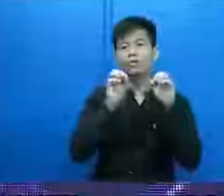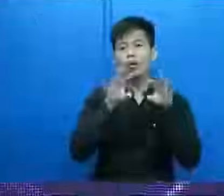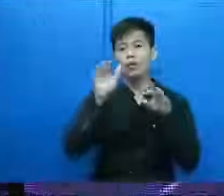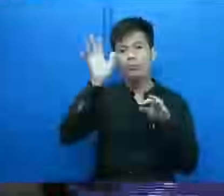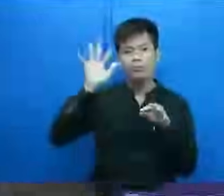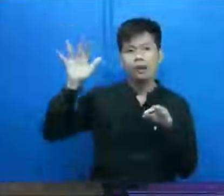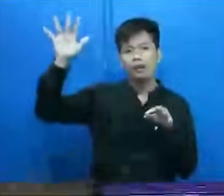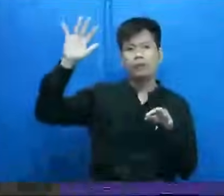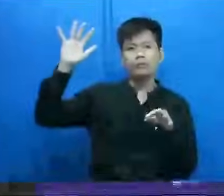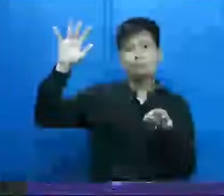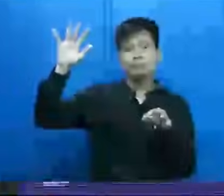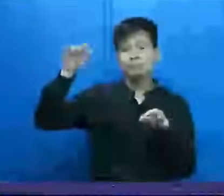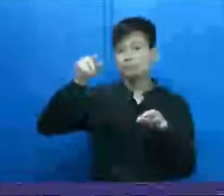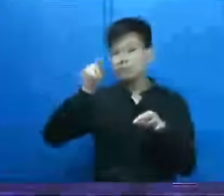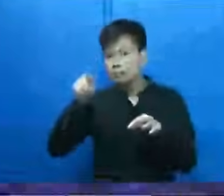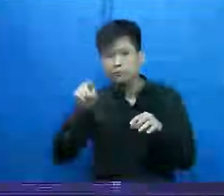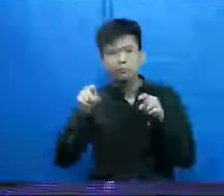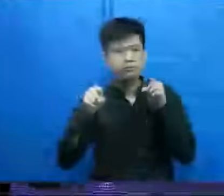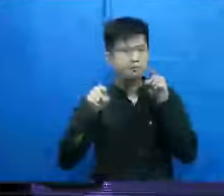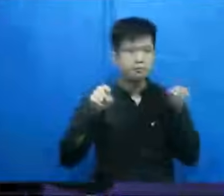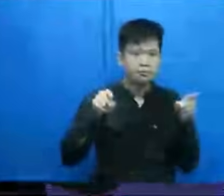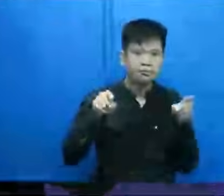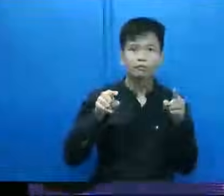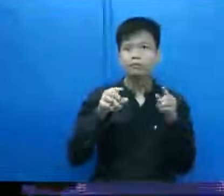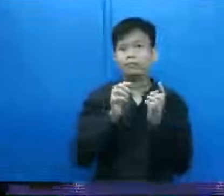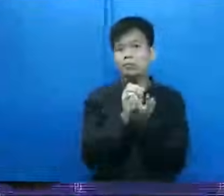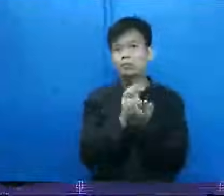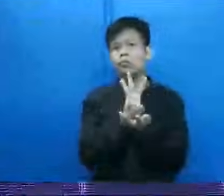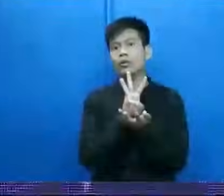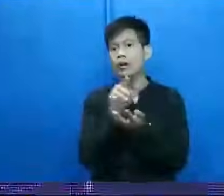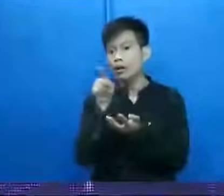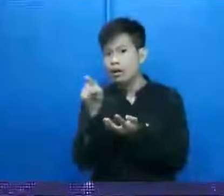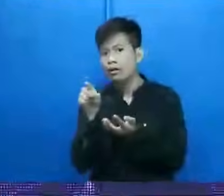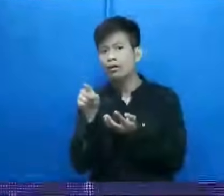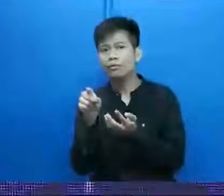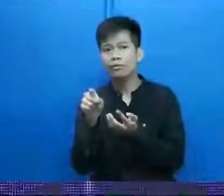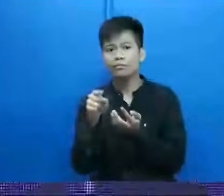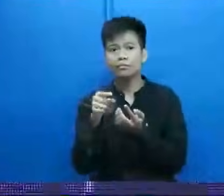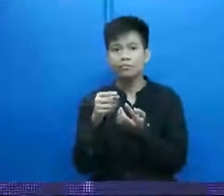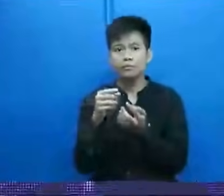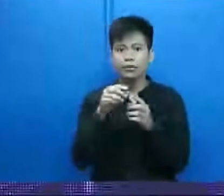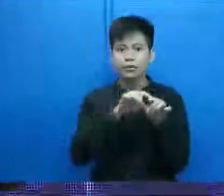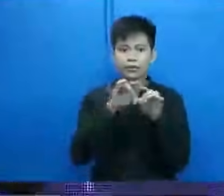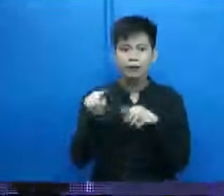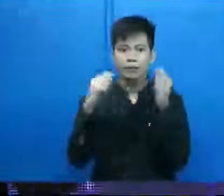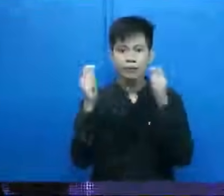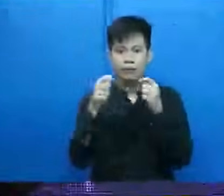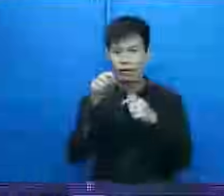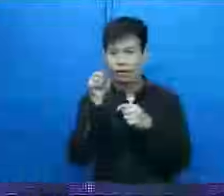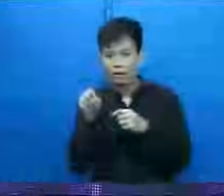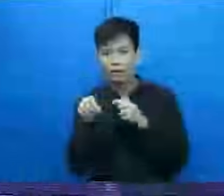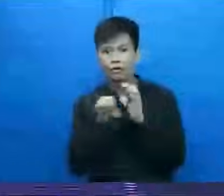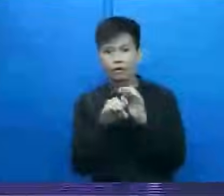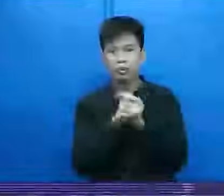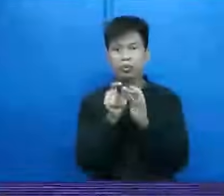Fulan, Madis Ta'lim. Si Fulan, Musawarah. Si Fulan, menginisiasi hijrah fest. Yang ini contoh